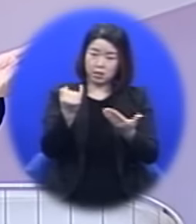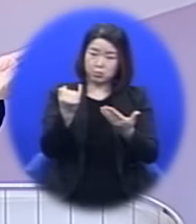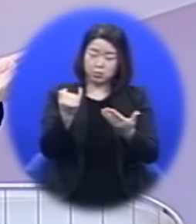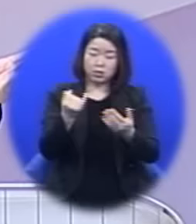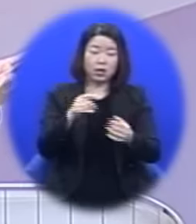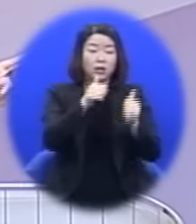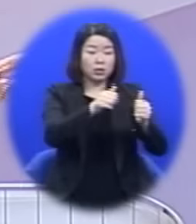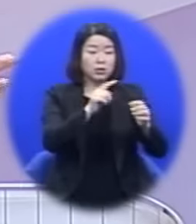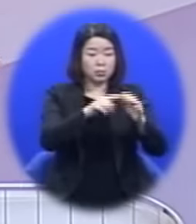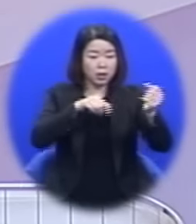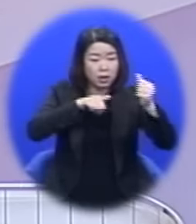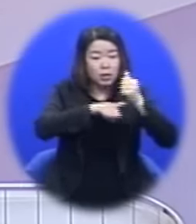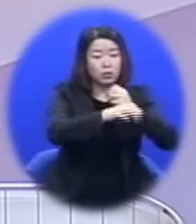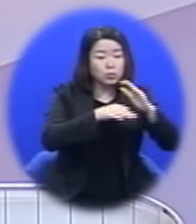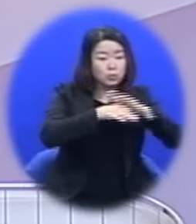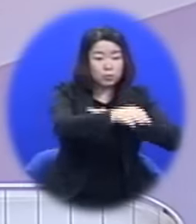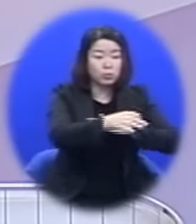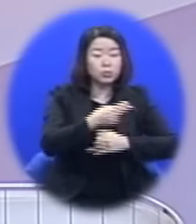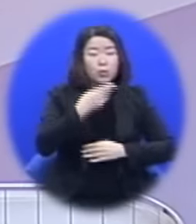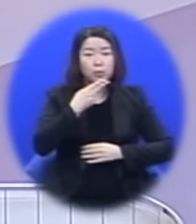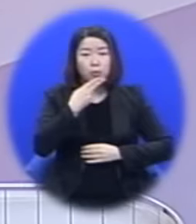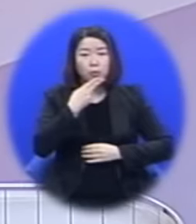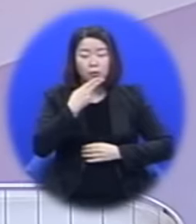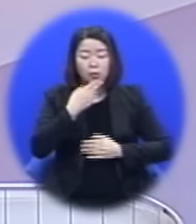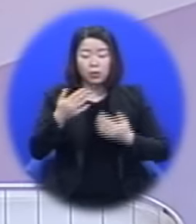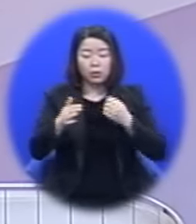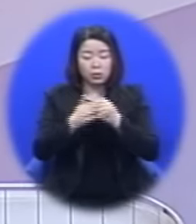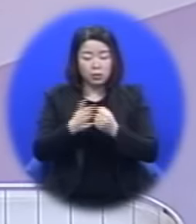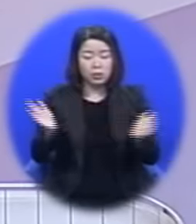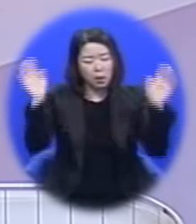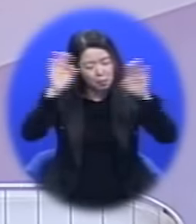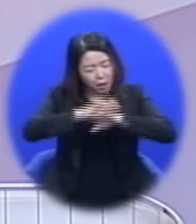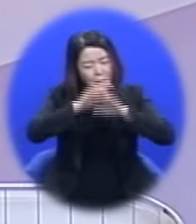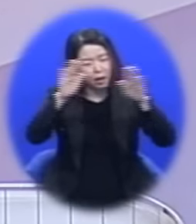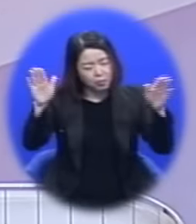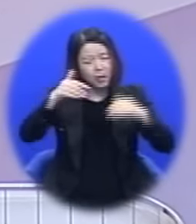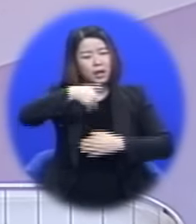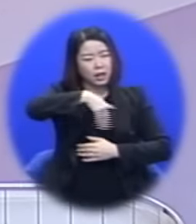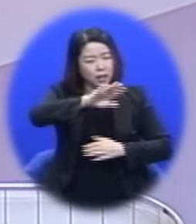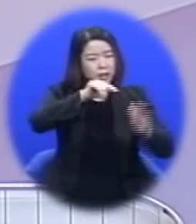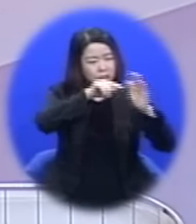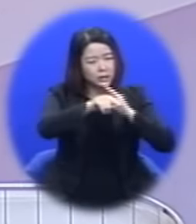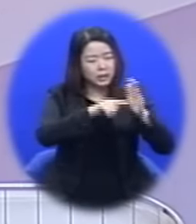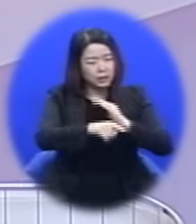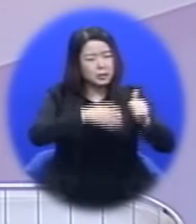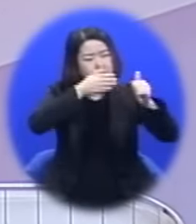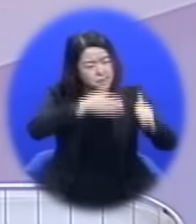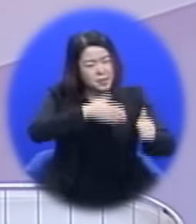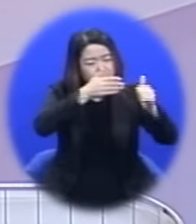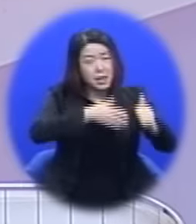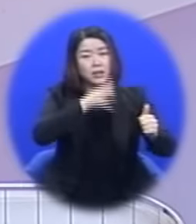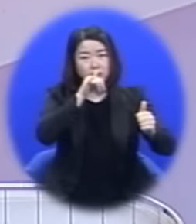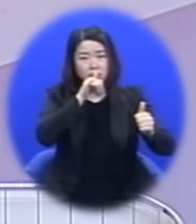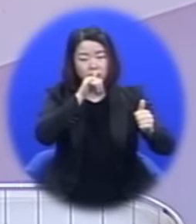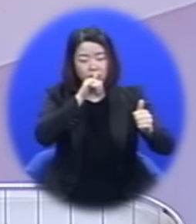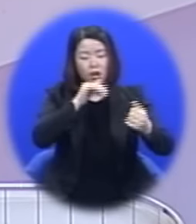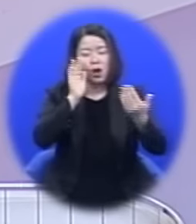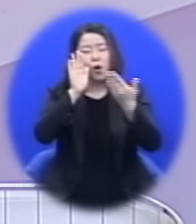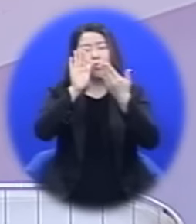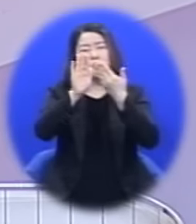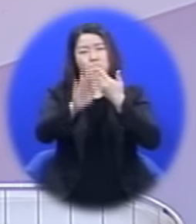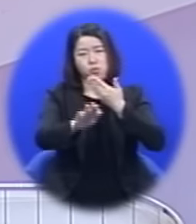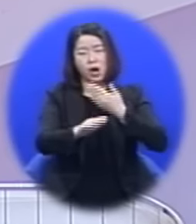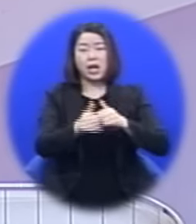없어요. 그래서 밤낮으로 가서 재판관에게 조릅니다. 나중에 이 재판관이